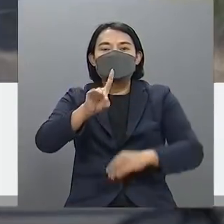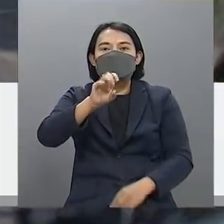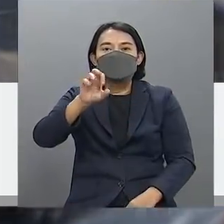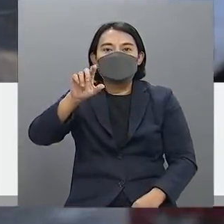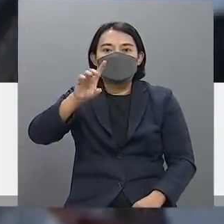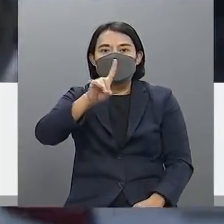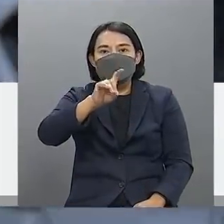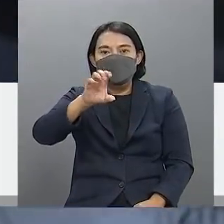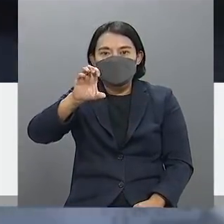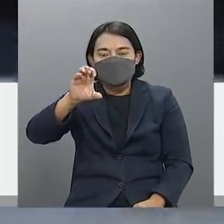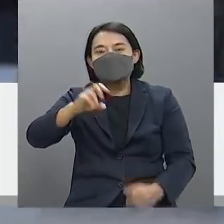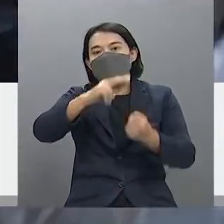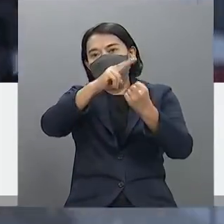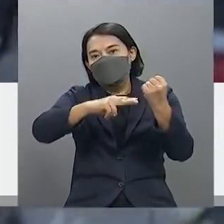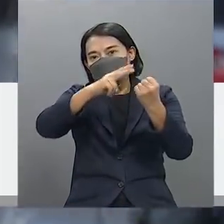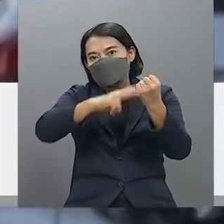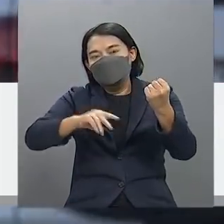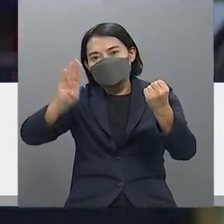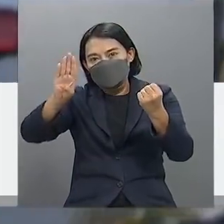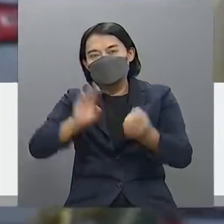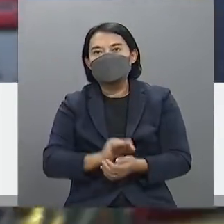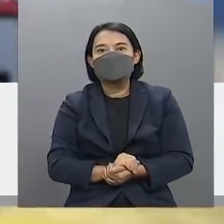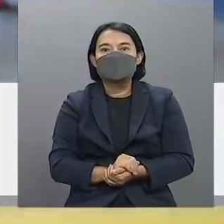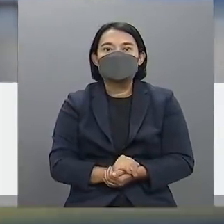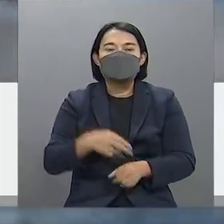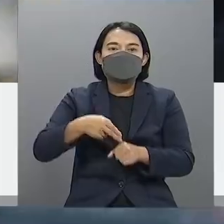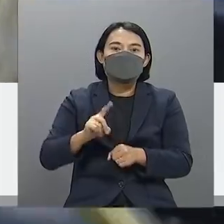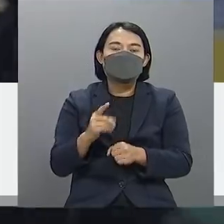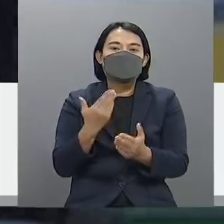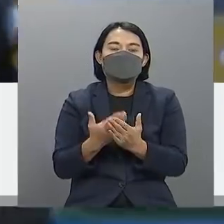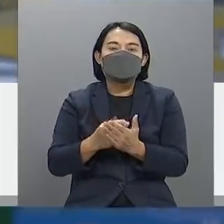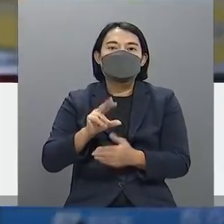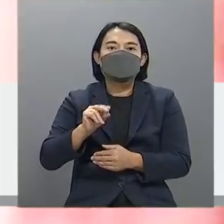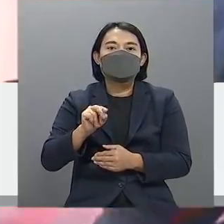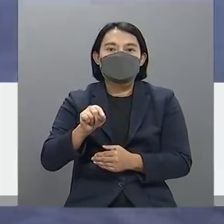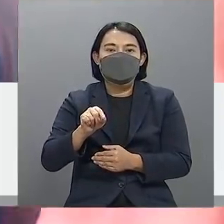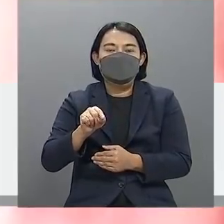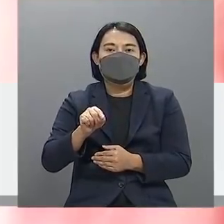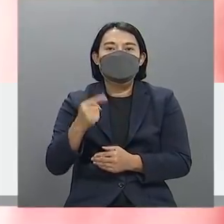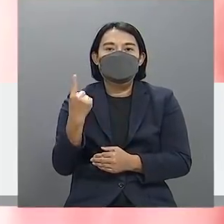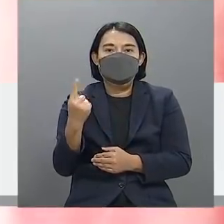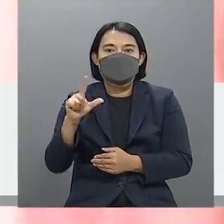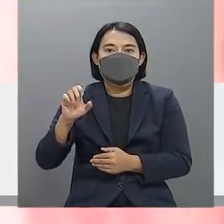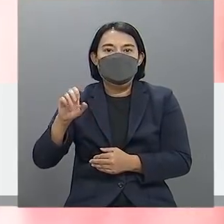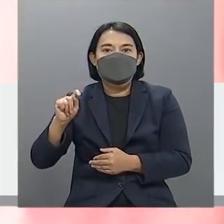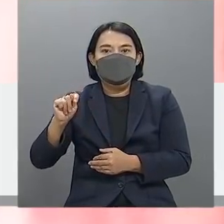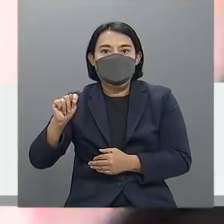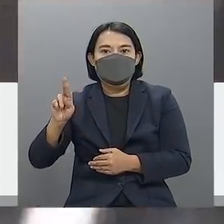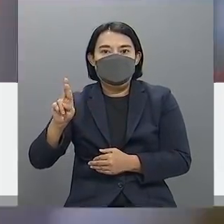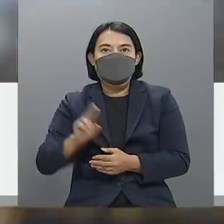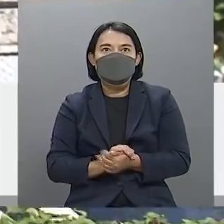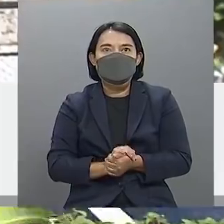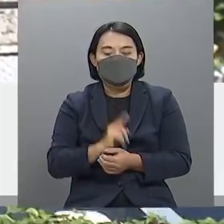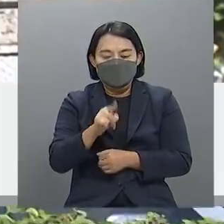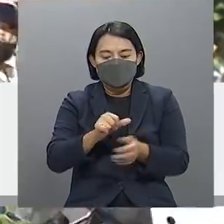ลซึ่งเป็นระดับที่ตรึงดีเซลเอาไว้ที่30บาทต่อลิตรดังนั้นถึงเวลาจะต้องจัดการเพื่อไม่ให้กระ